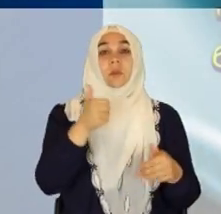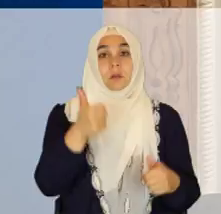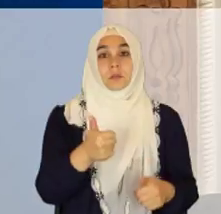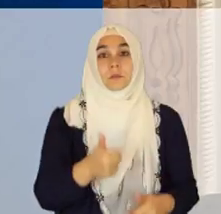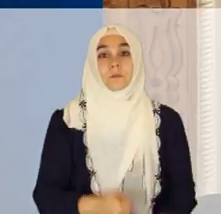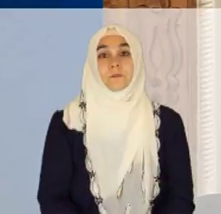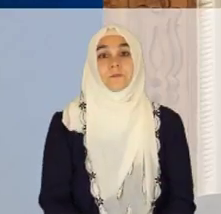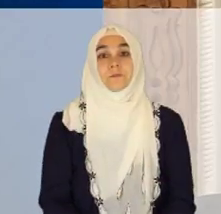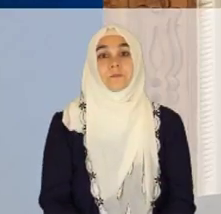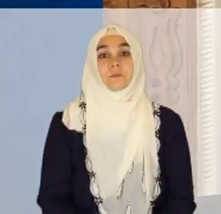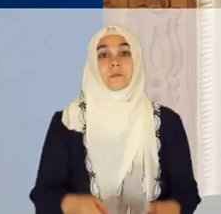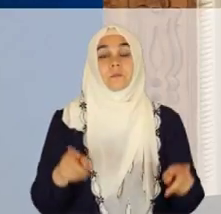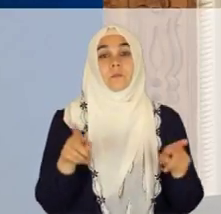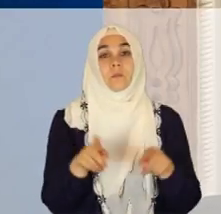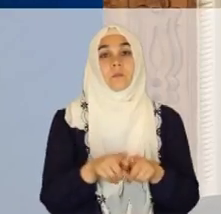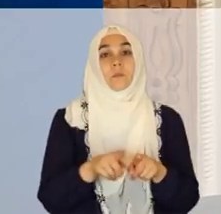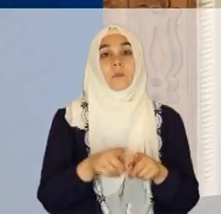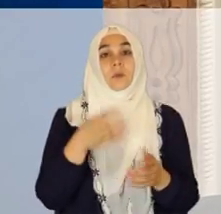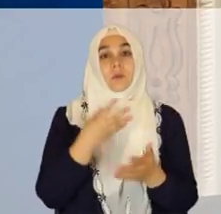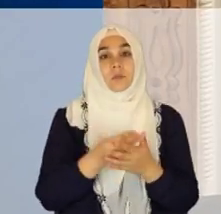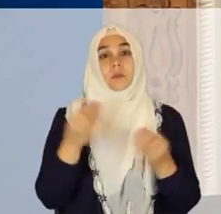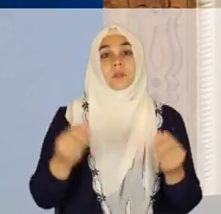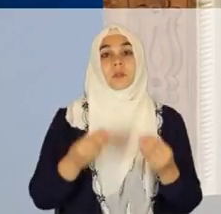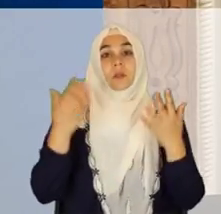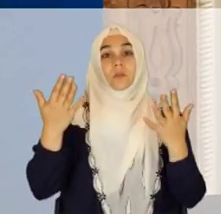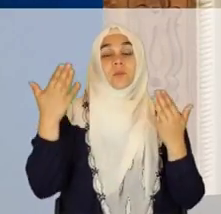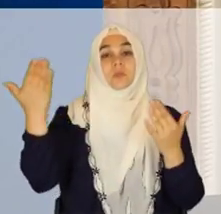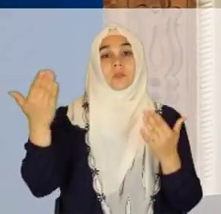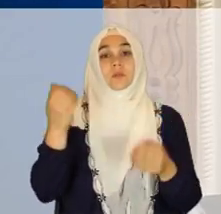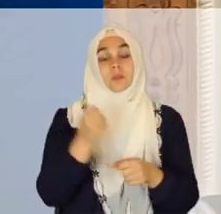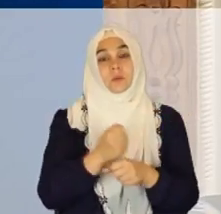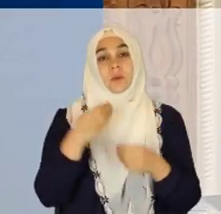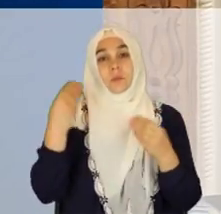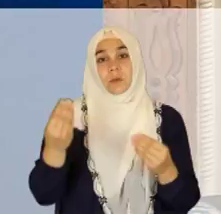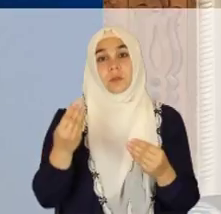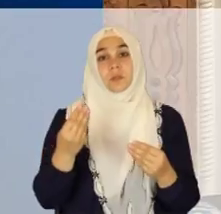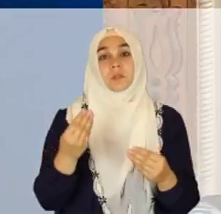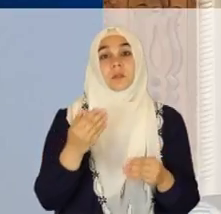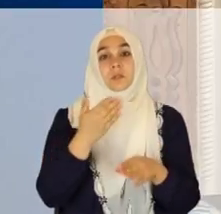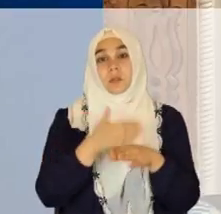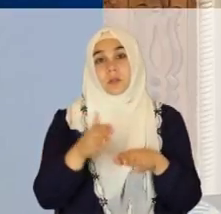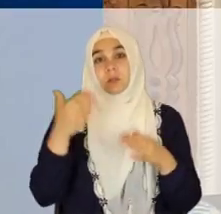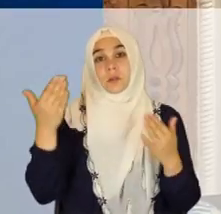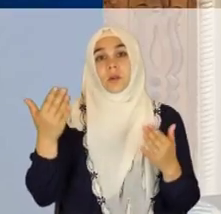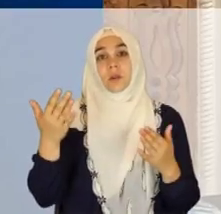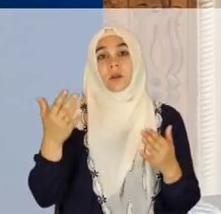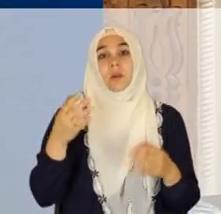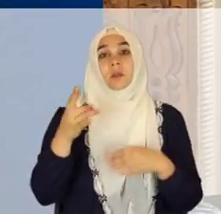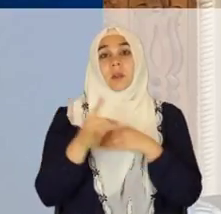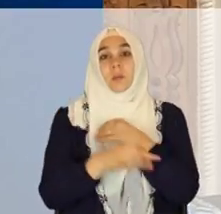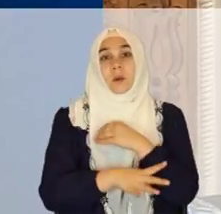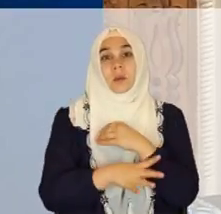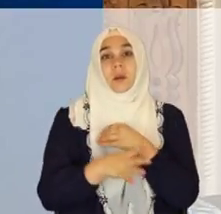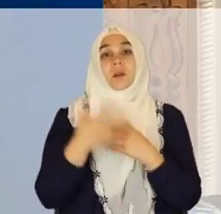joizmi? Bu yerdagi umumiy qoida, zakot masalasida, berish masalasida, chiqarish masalasida